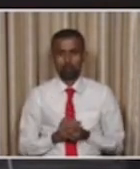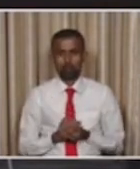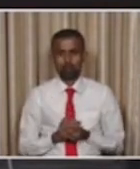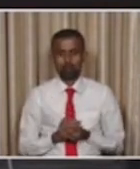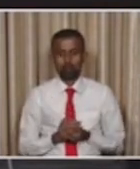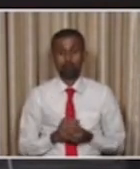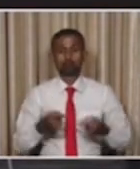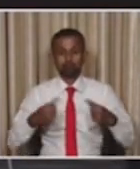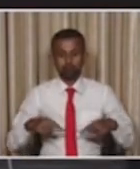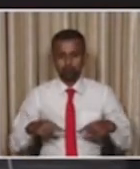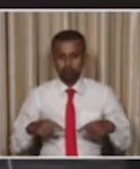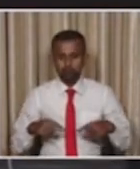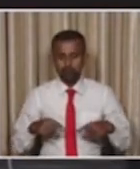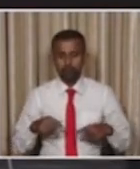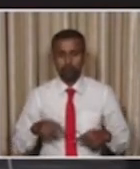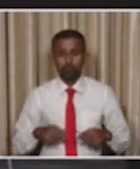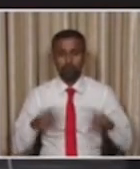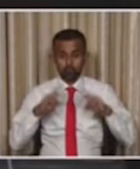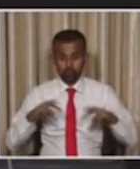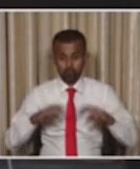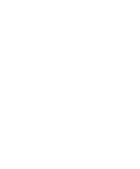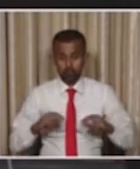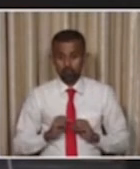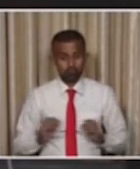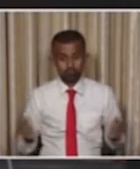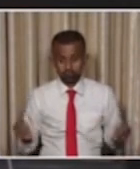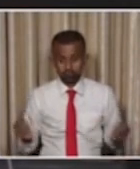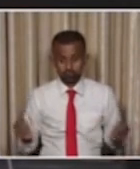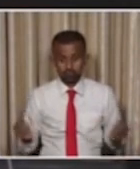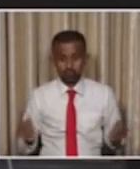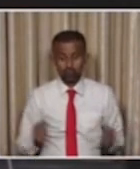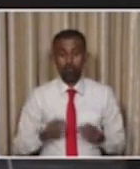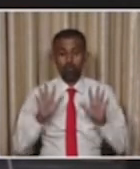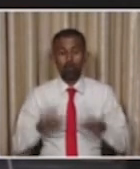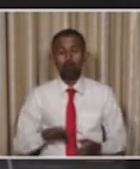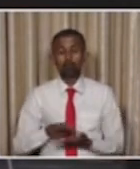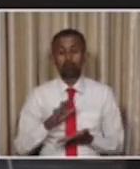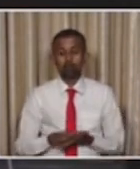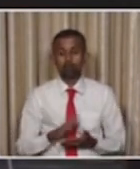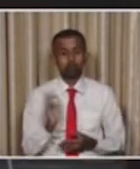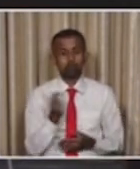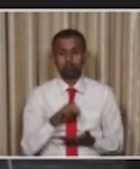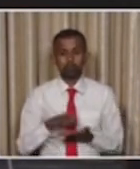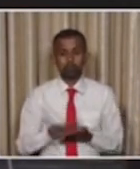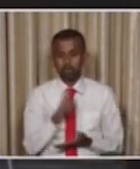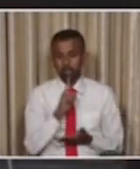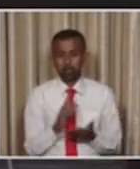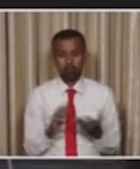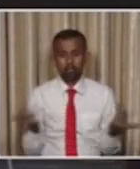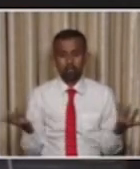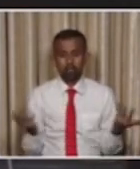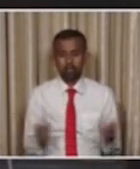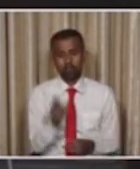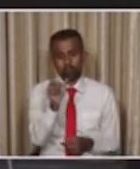නියෝජක දානකතුමනේ මේ විමර්ශනයක් සිදු වෙන්නේ නැතුව මොකද්ද අවසාන තීන්දුව කියලා අපි කාටවත් තීන්දුව කරන්න බෑ. එතකොට අපි